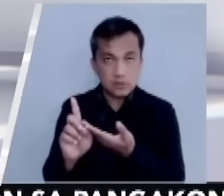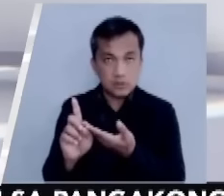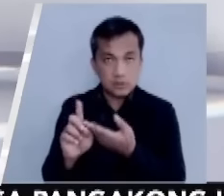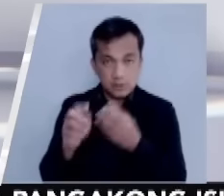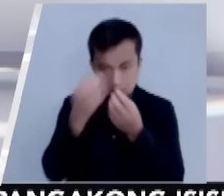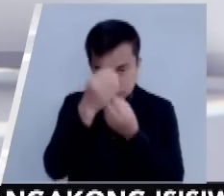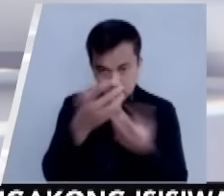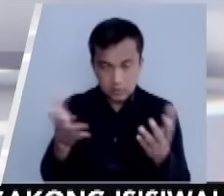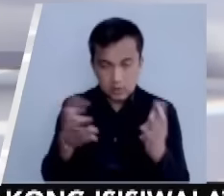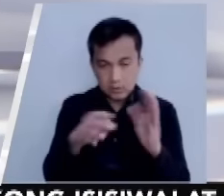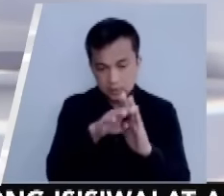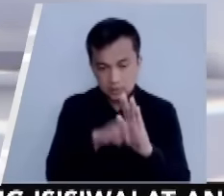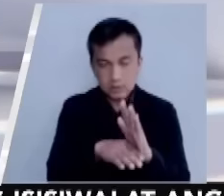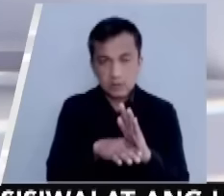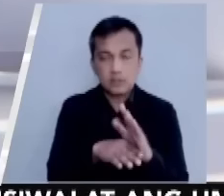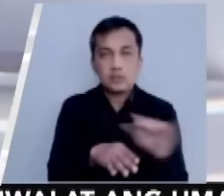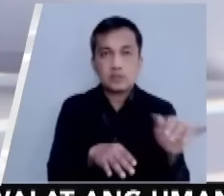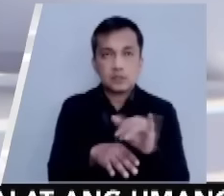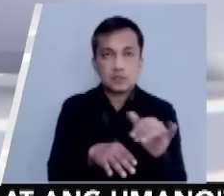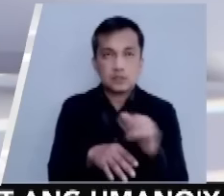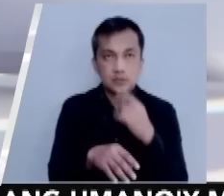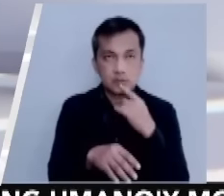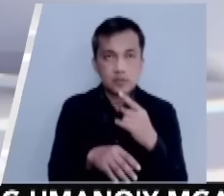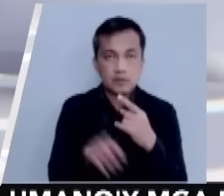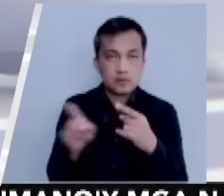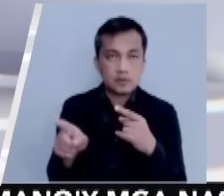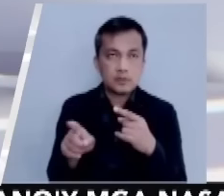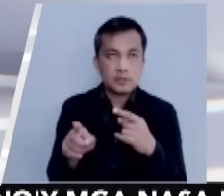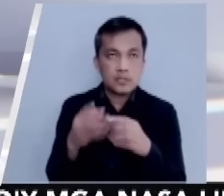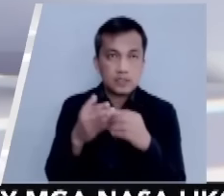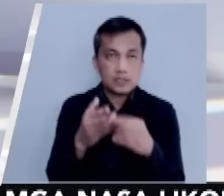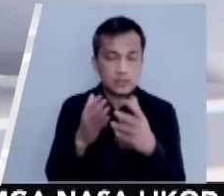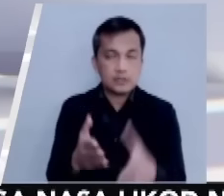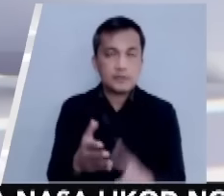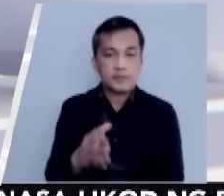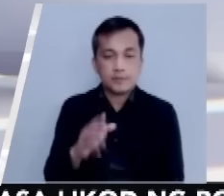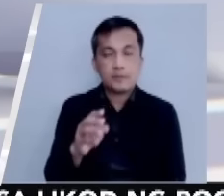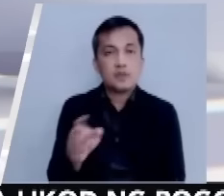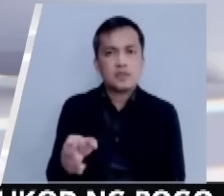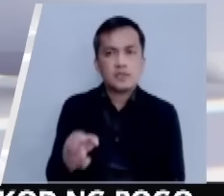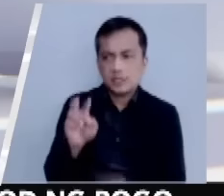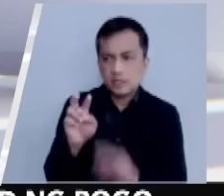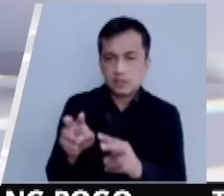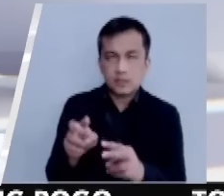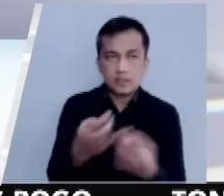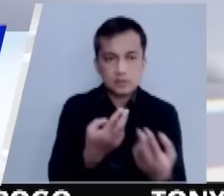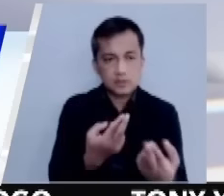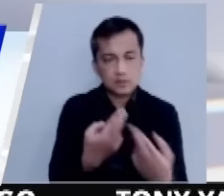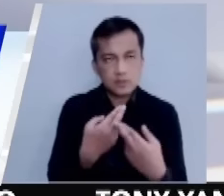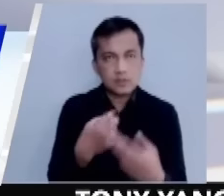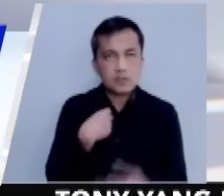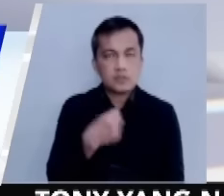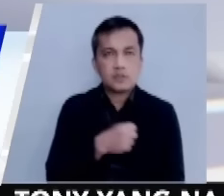detalye gaya nung sinasabi niya nga na mastermind, ay nakita rin natin na nag-react yung mga senador at parang sila